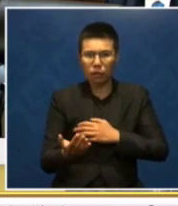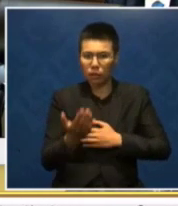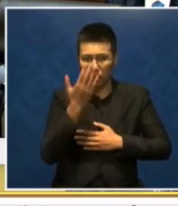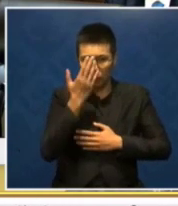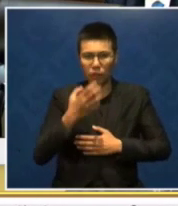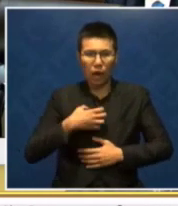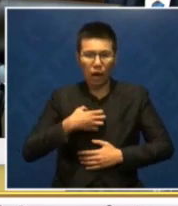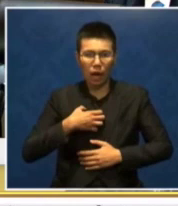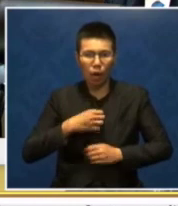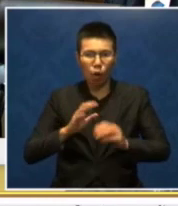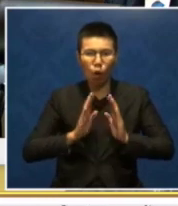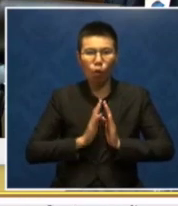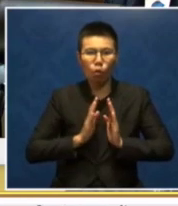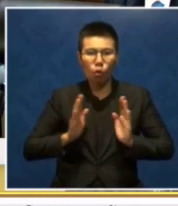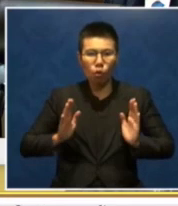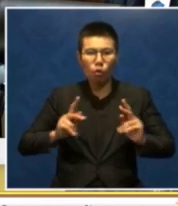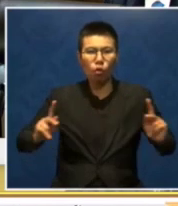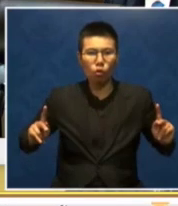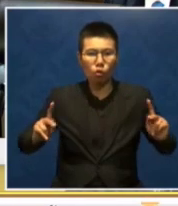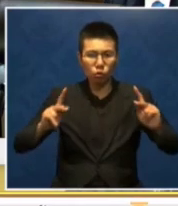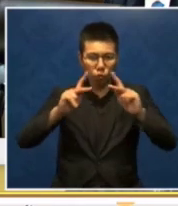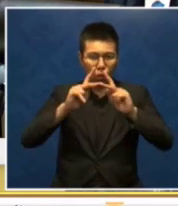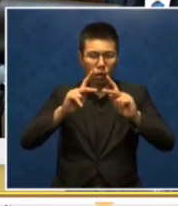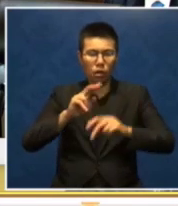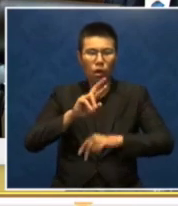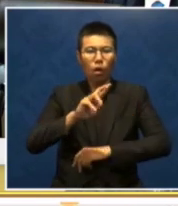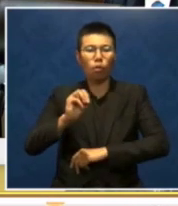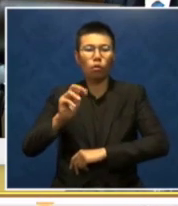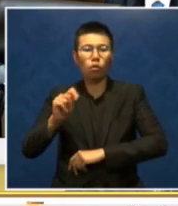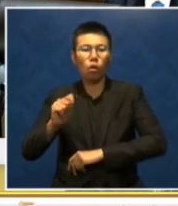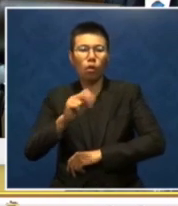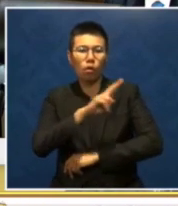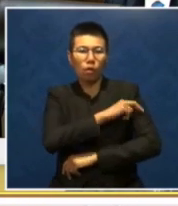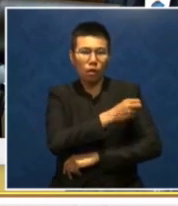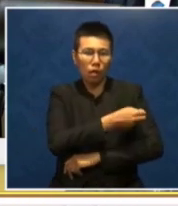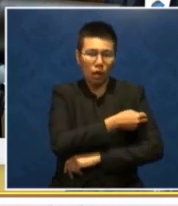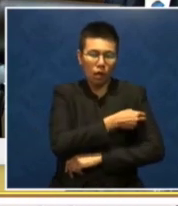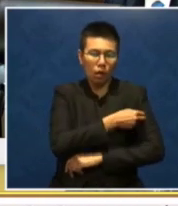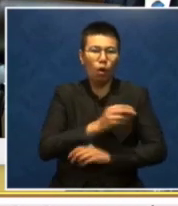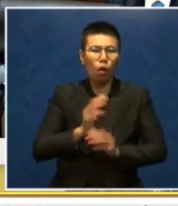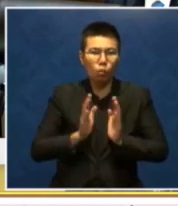ตรีเป็นการล่วงหน้ามาในโอกาสนี้ขอบคุณมากครับ ครับขอบคุณครับ